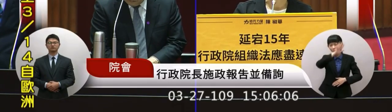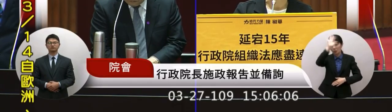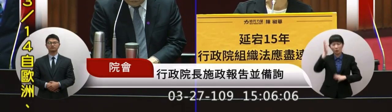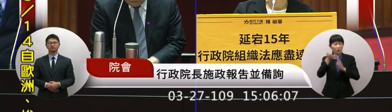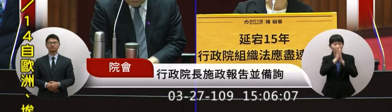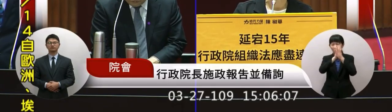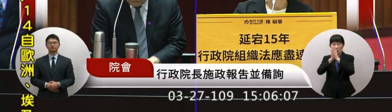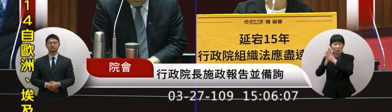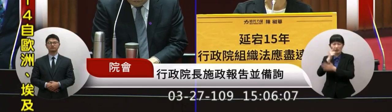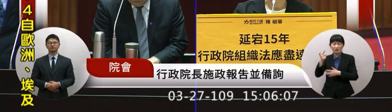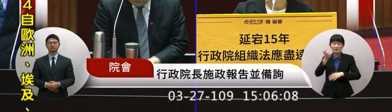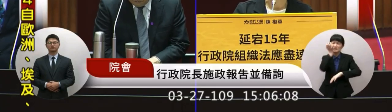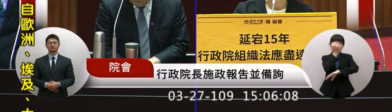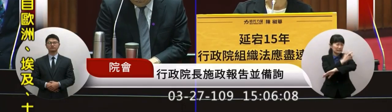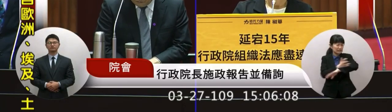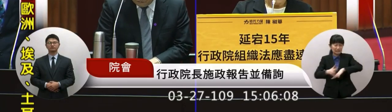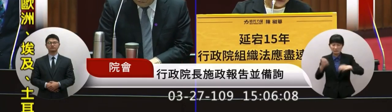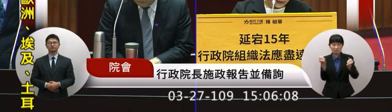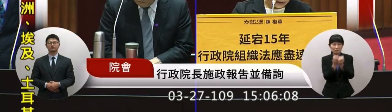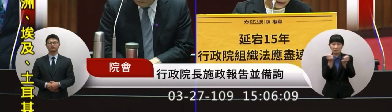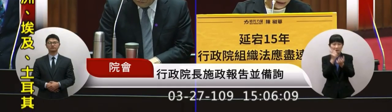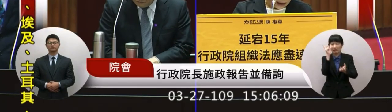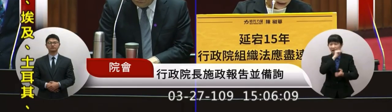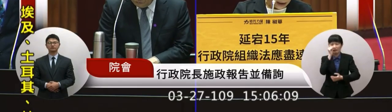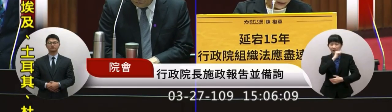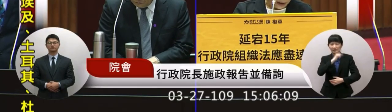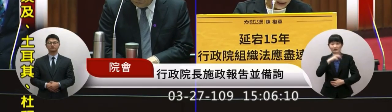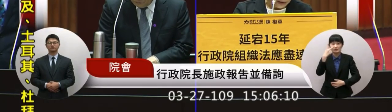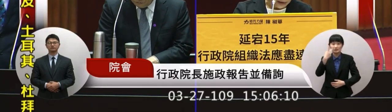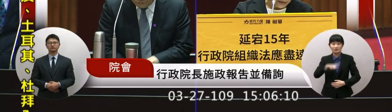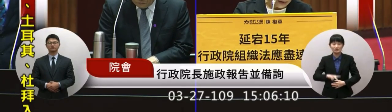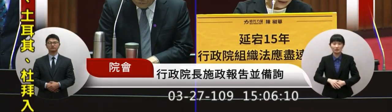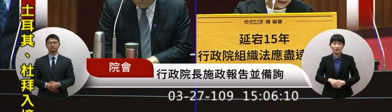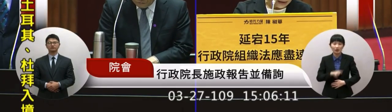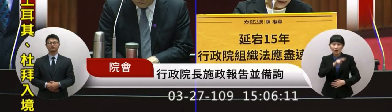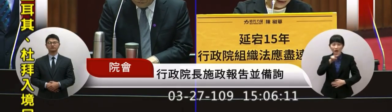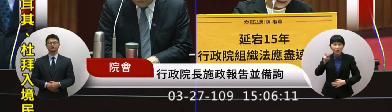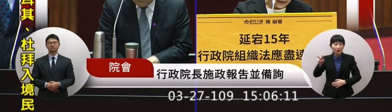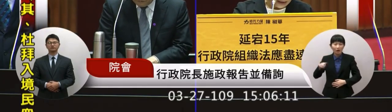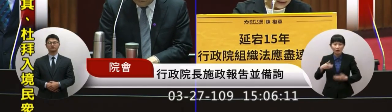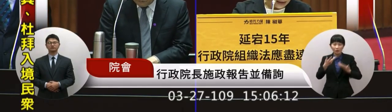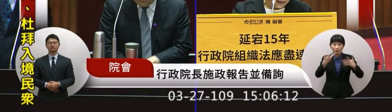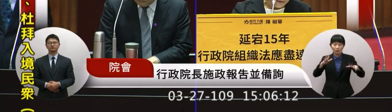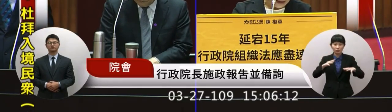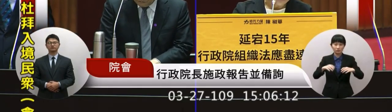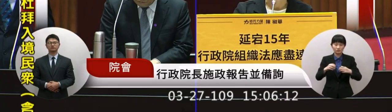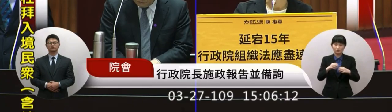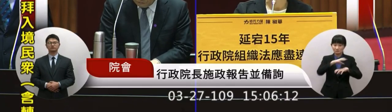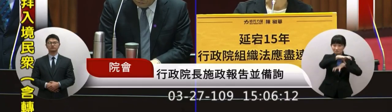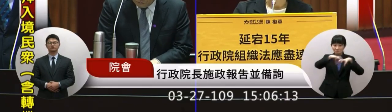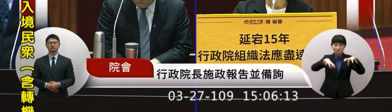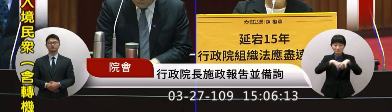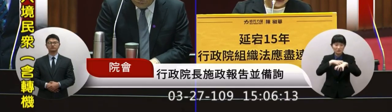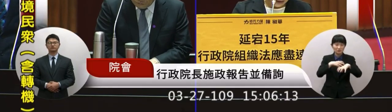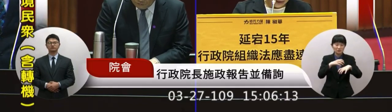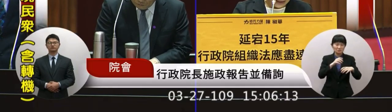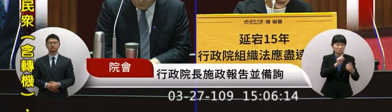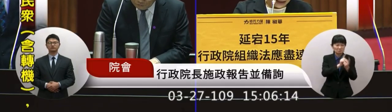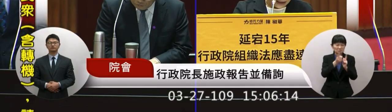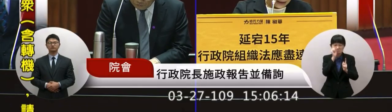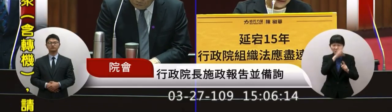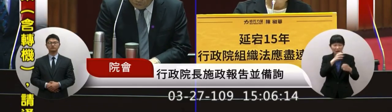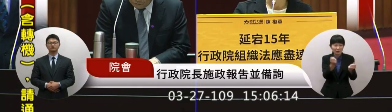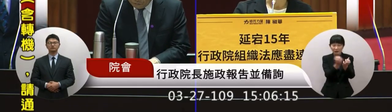剧哈，土石流发生啊，或者是越来越多的这些环境的灾难发生，所以是不是院